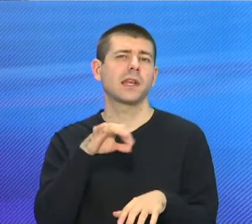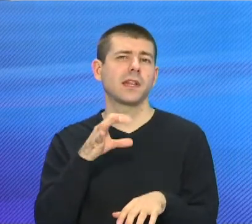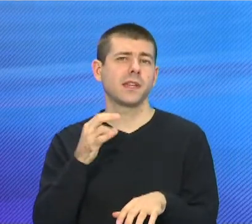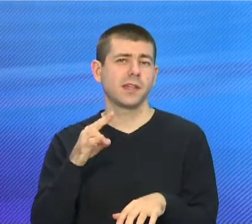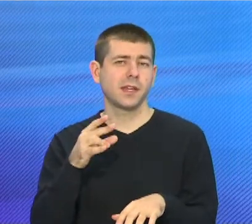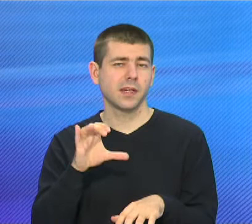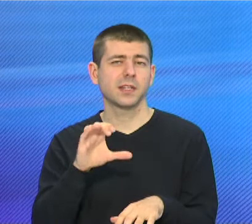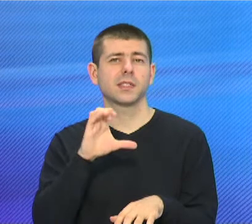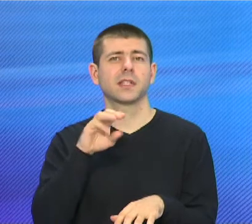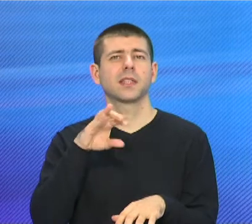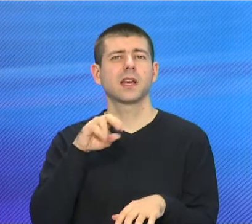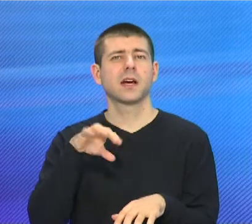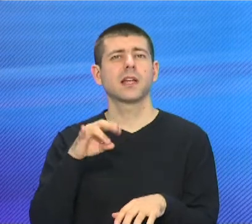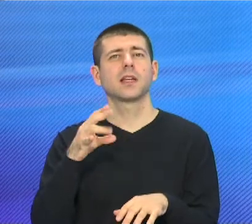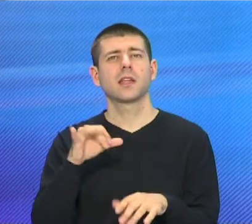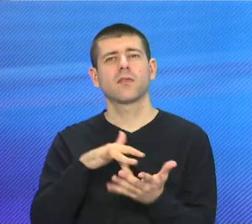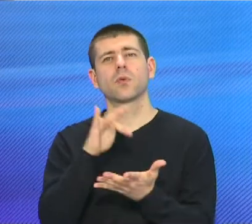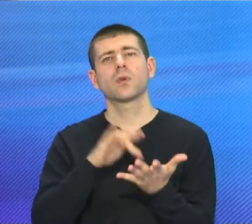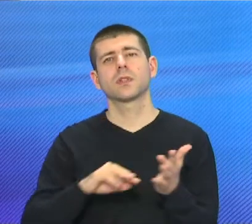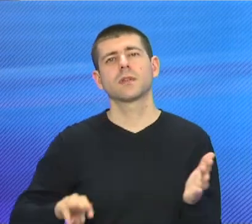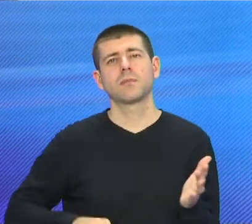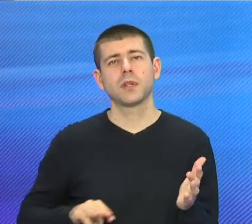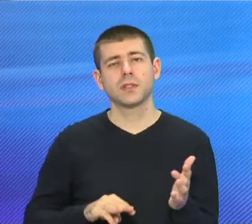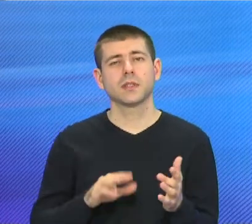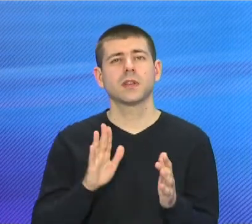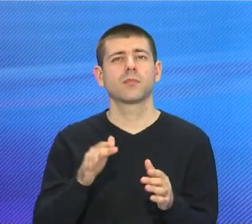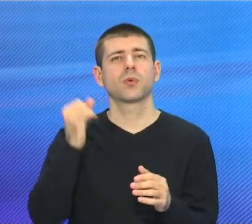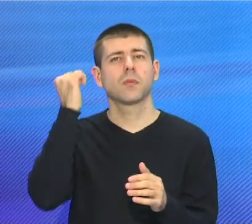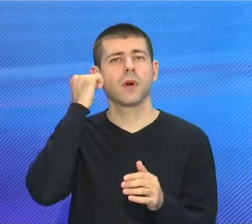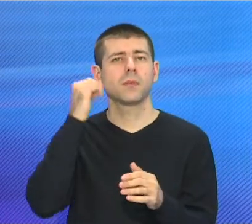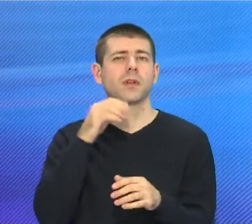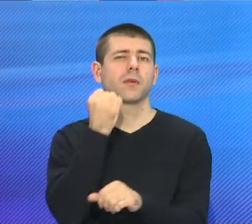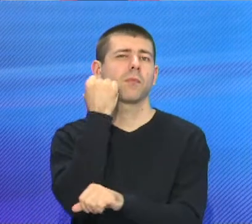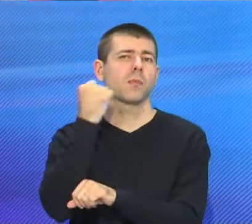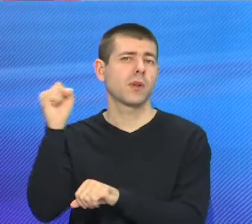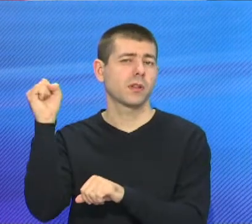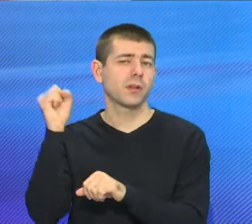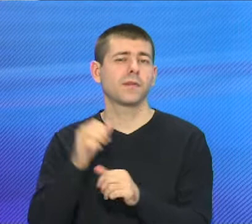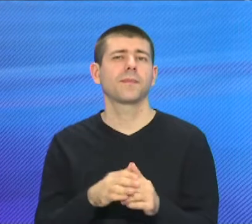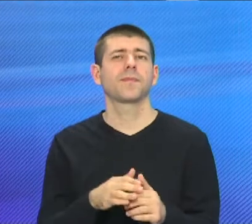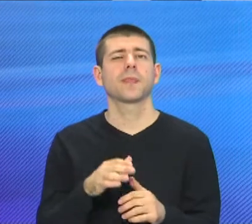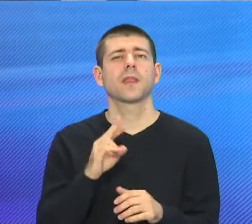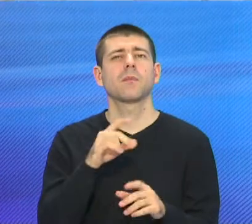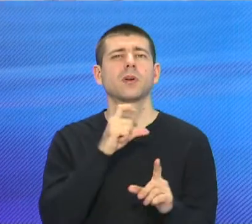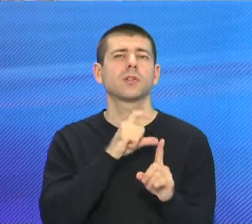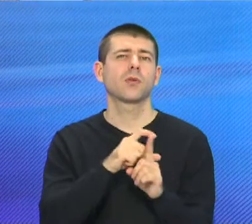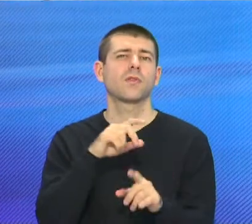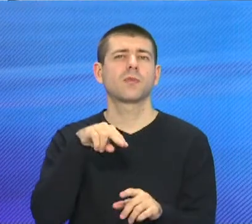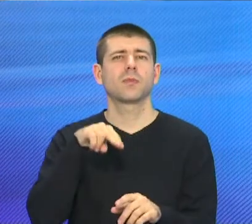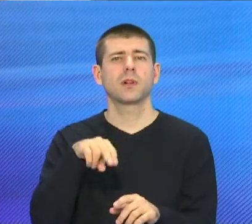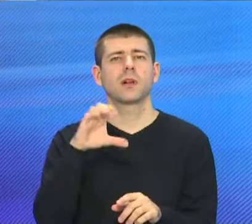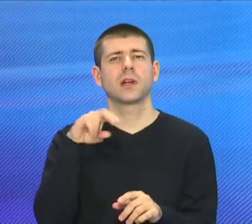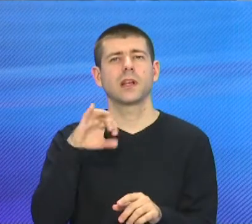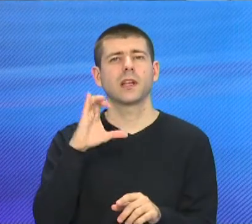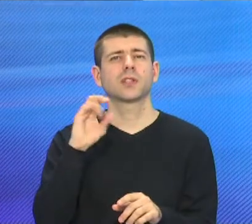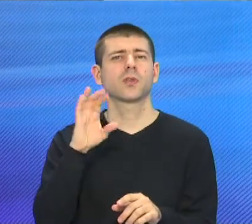состоится возложение цветов к нашему главному памятнику, памятнику Победы. По словам сенатора Виктора Лисковича,